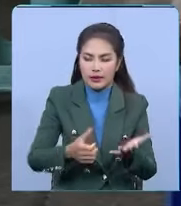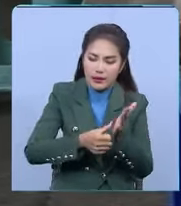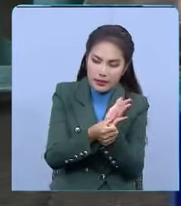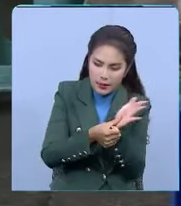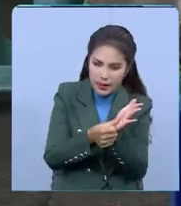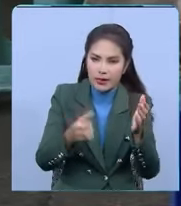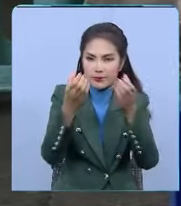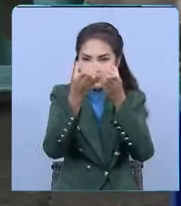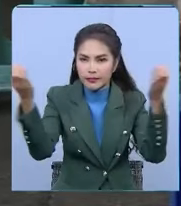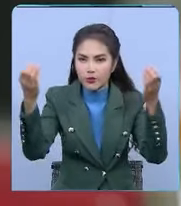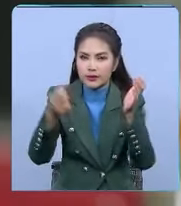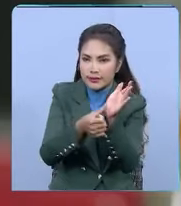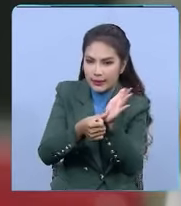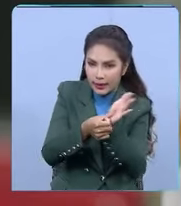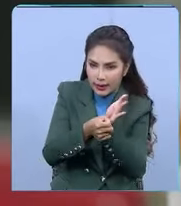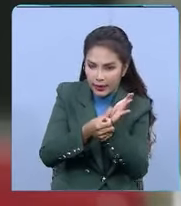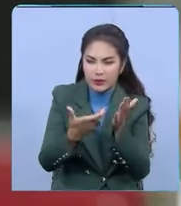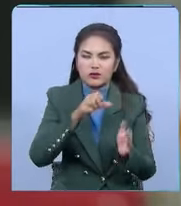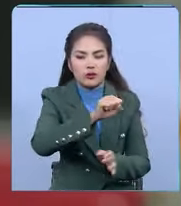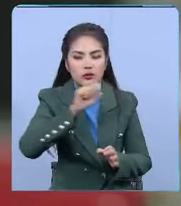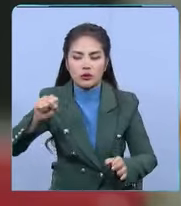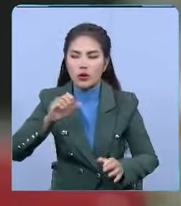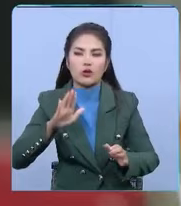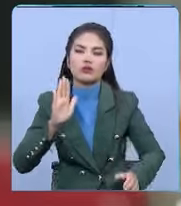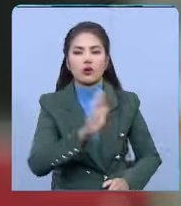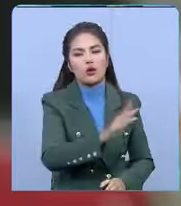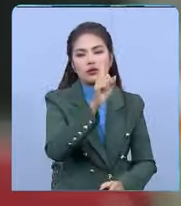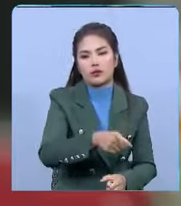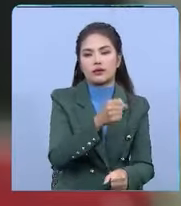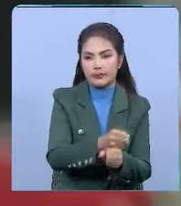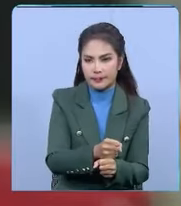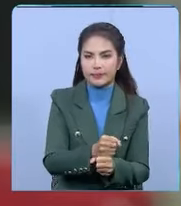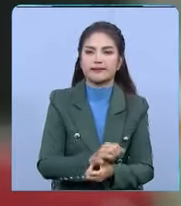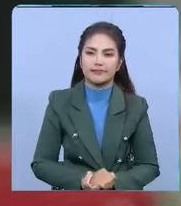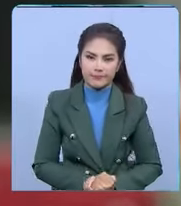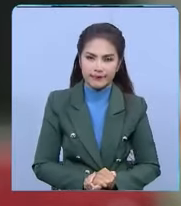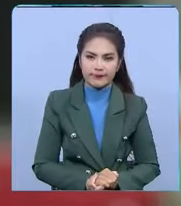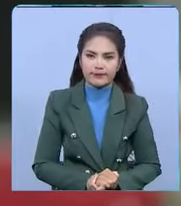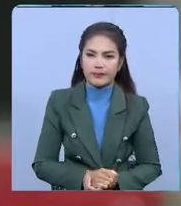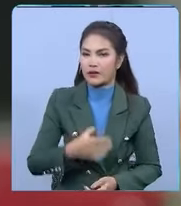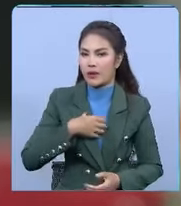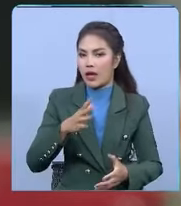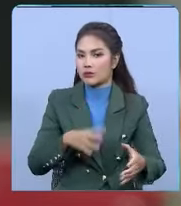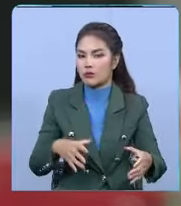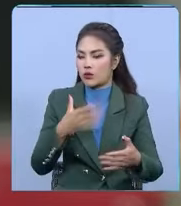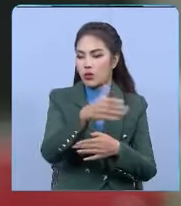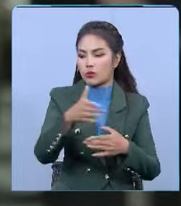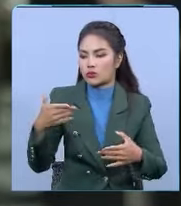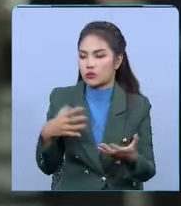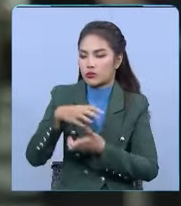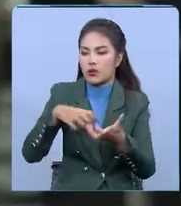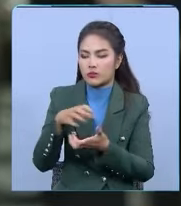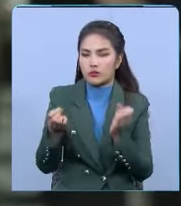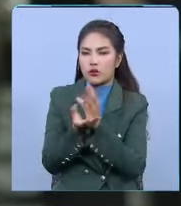เรื่องอะไรก็ดีก็เป็นเรื่องของส.ส.ที่เขาต้องทำกันในสภาไม่อย่าเอามานอกสภา ก็คือท่านก